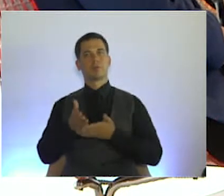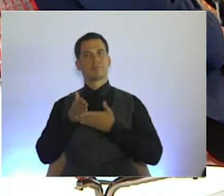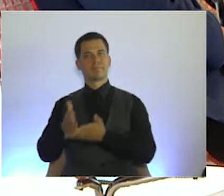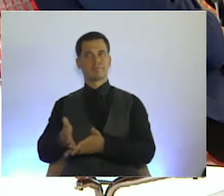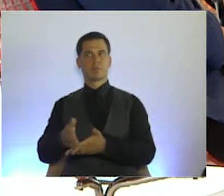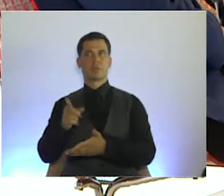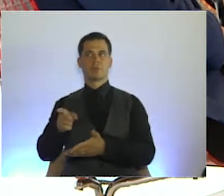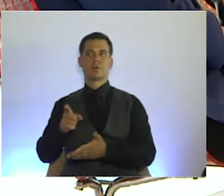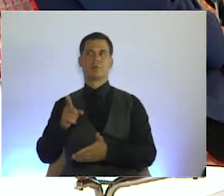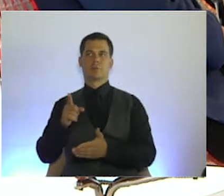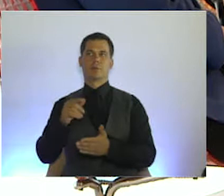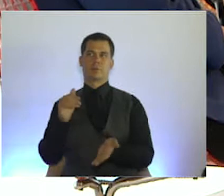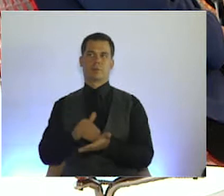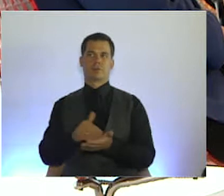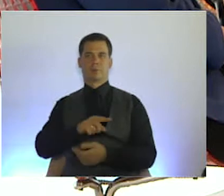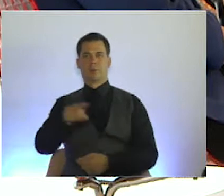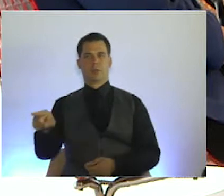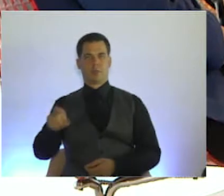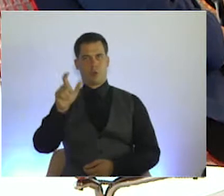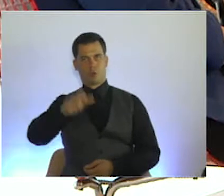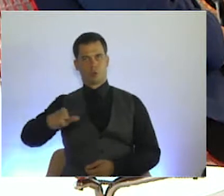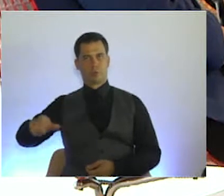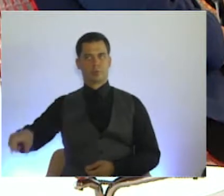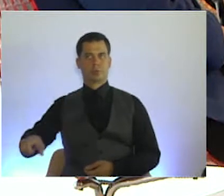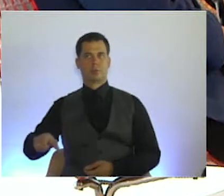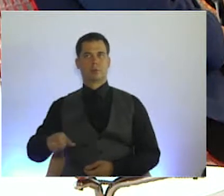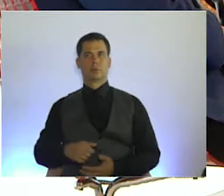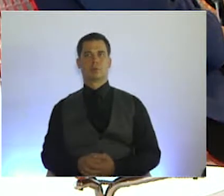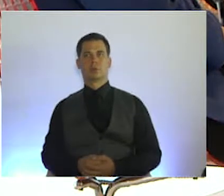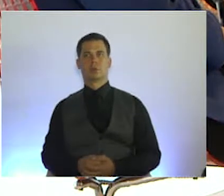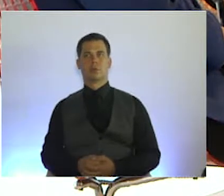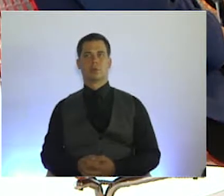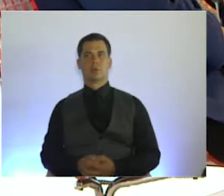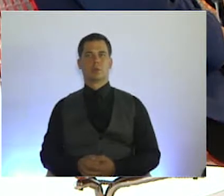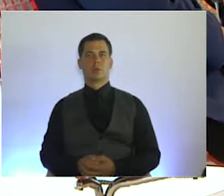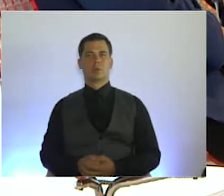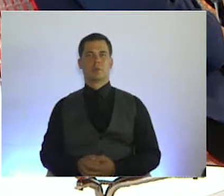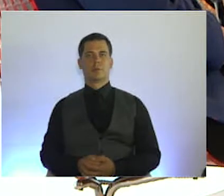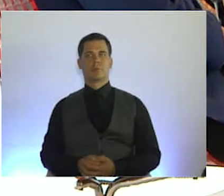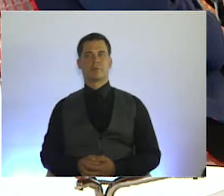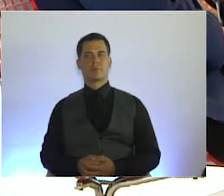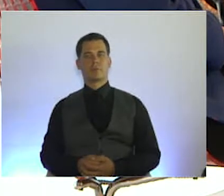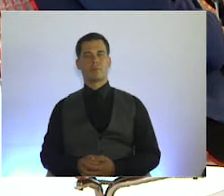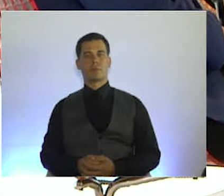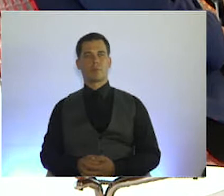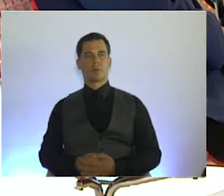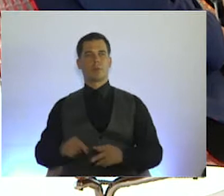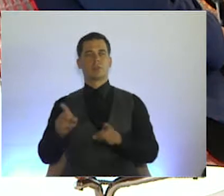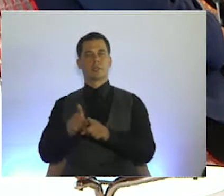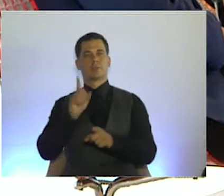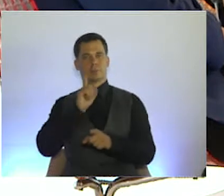potrzeby określonych osób, pod potrzeby lokalnych rynków. Tym niemniej, na